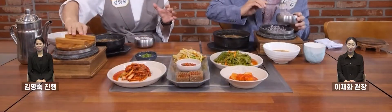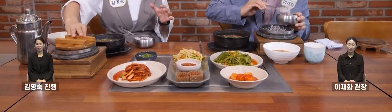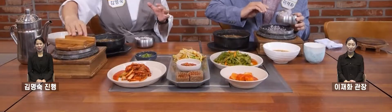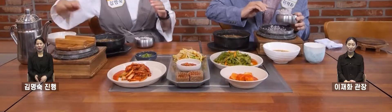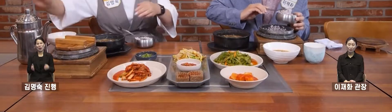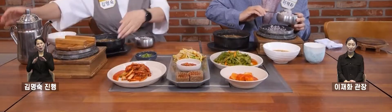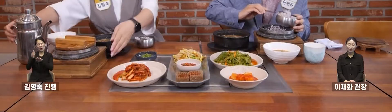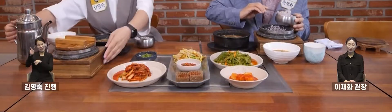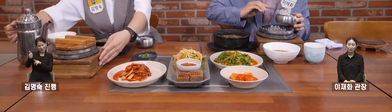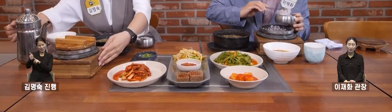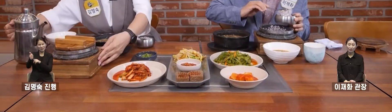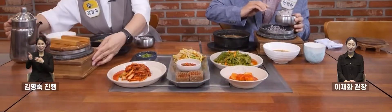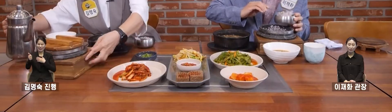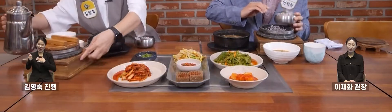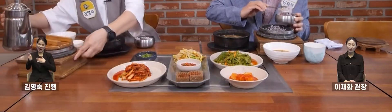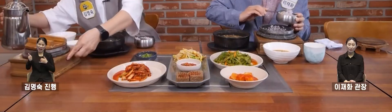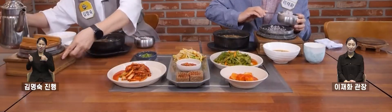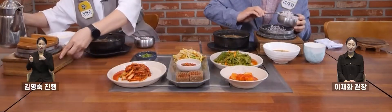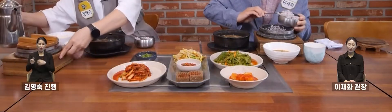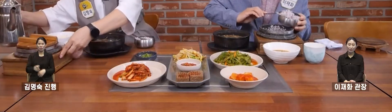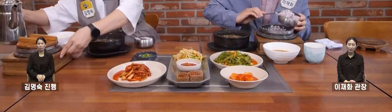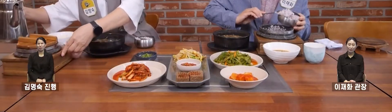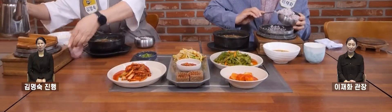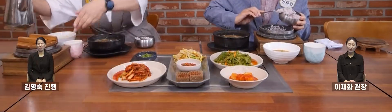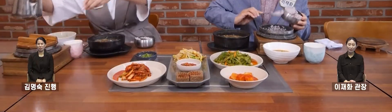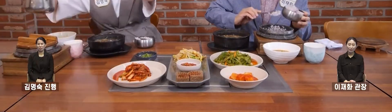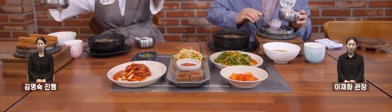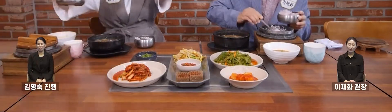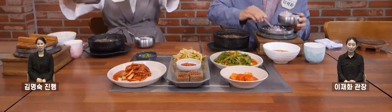우리 관장님은 제가